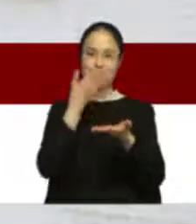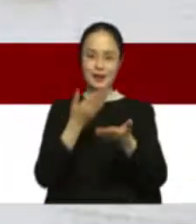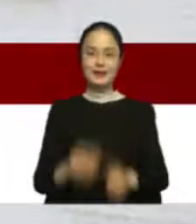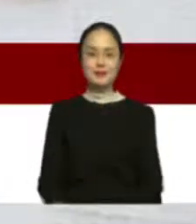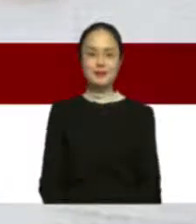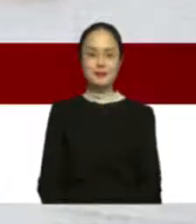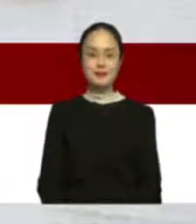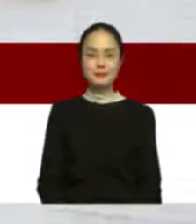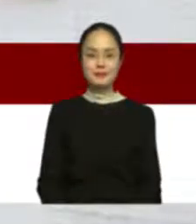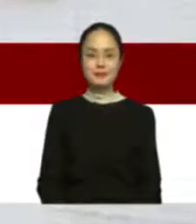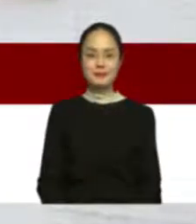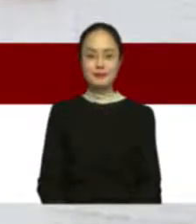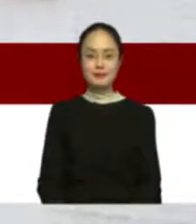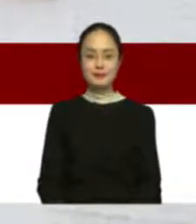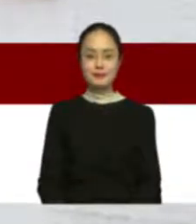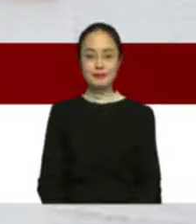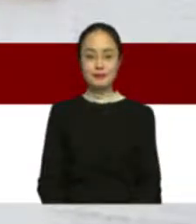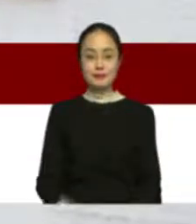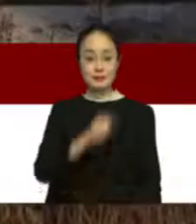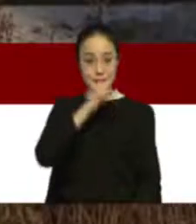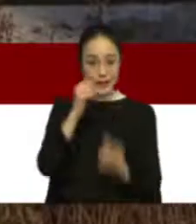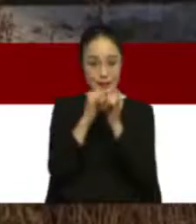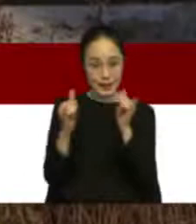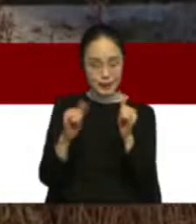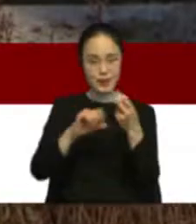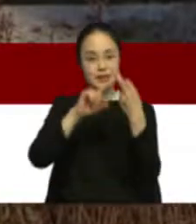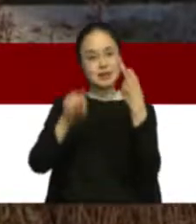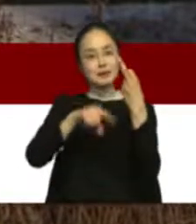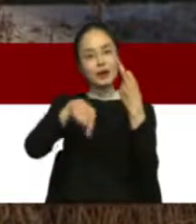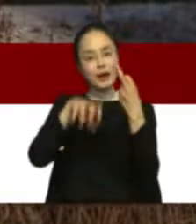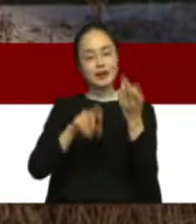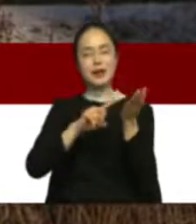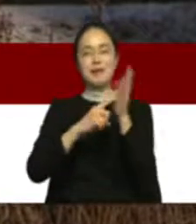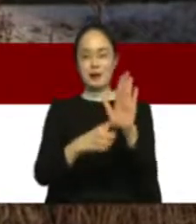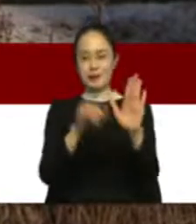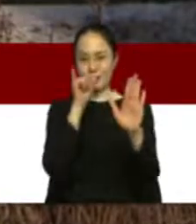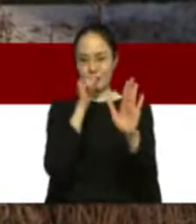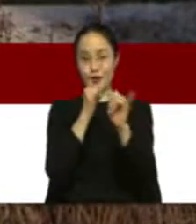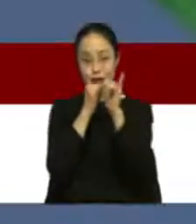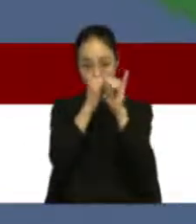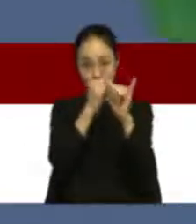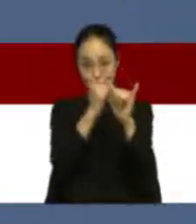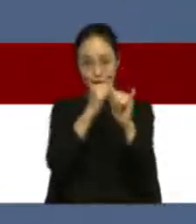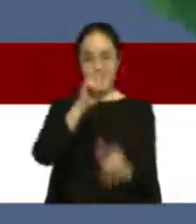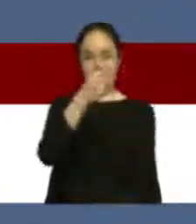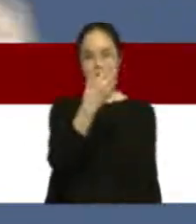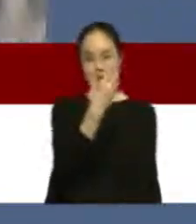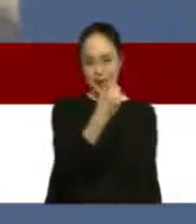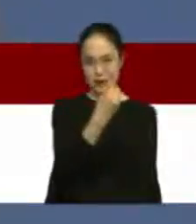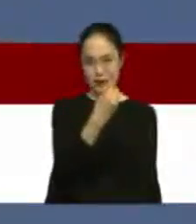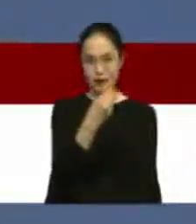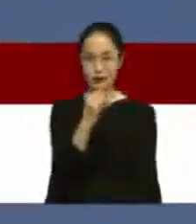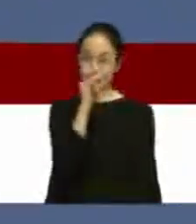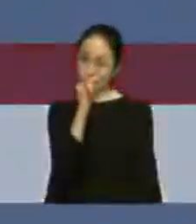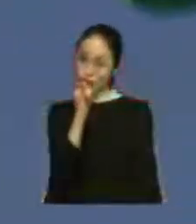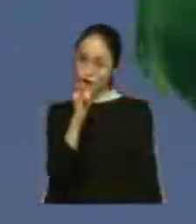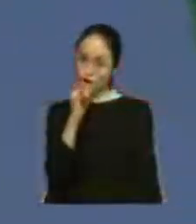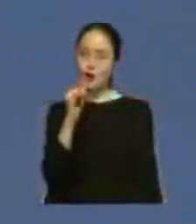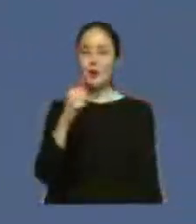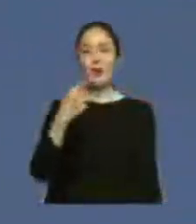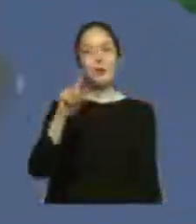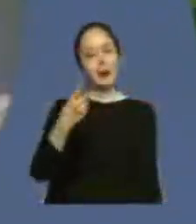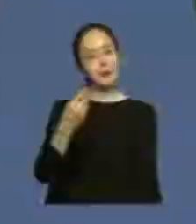합니다 당선작은 12월 중 발표할 예정이고 최우수작 100만원 우수작 50만원 장녀 작